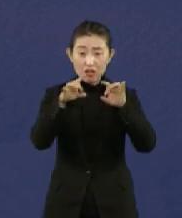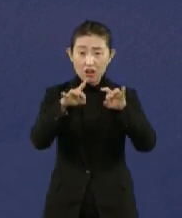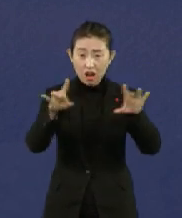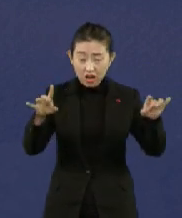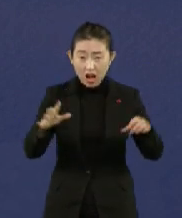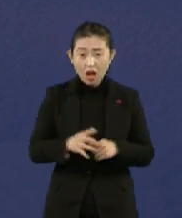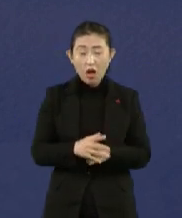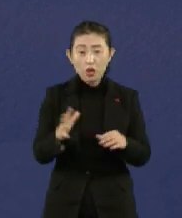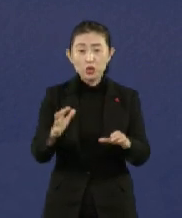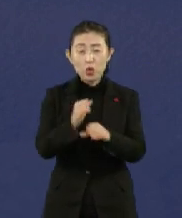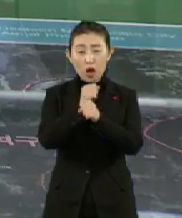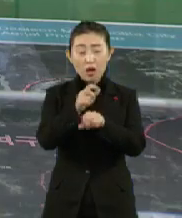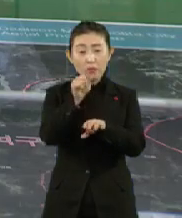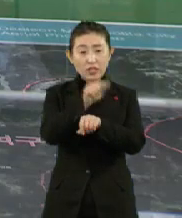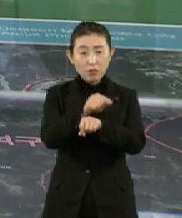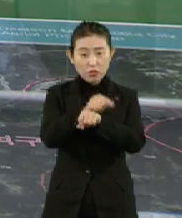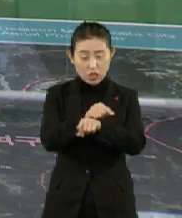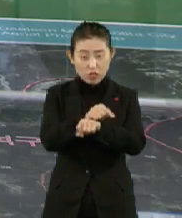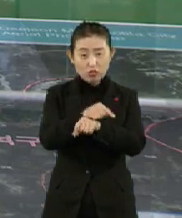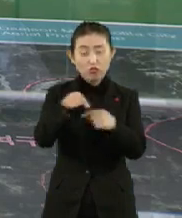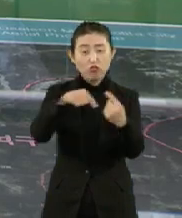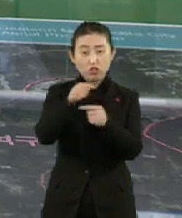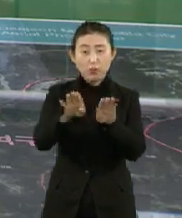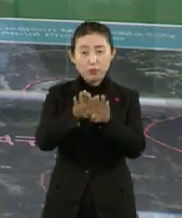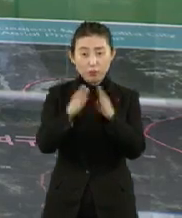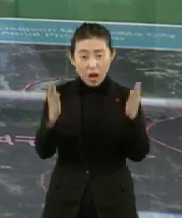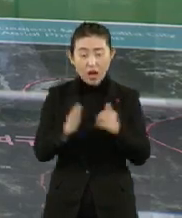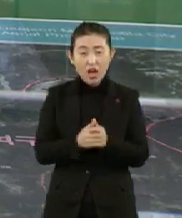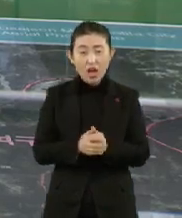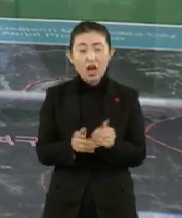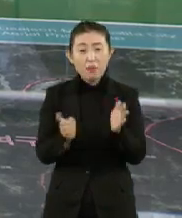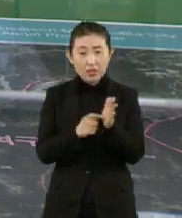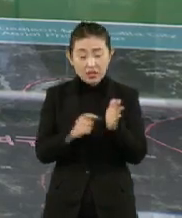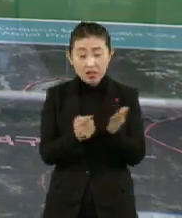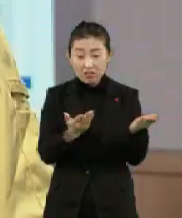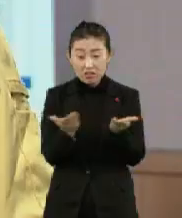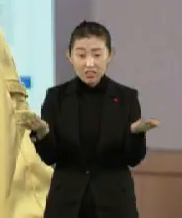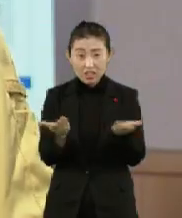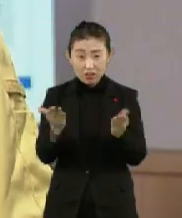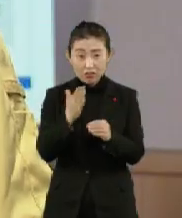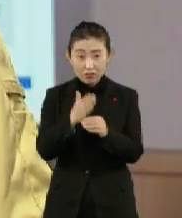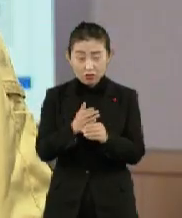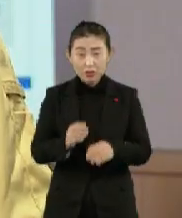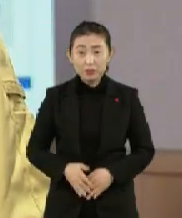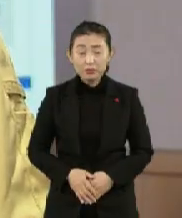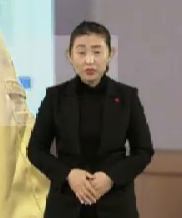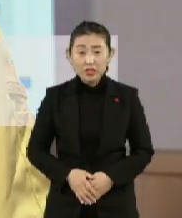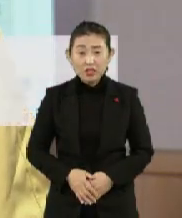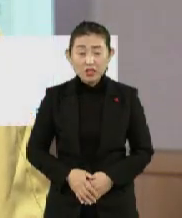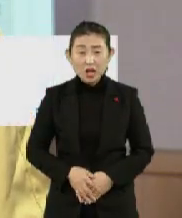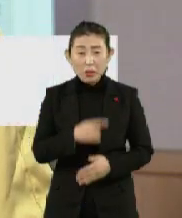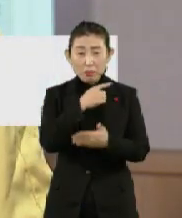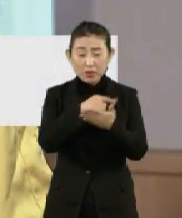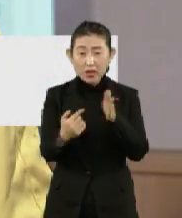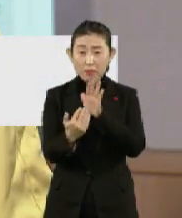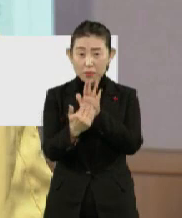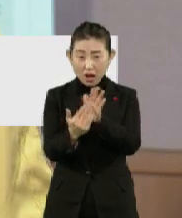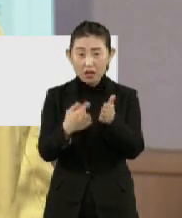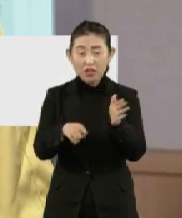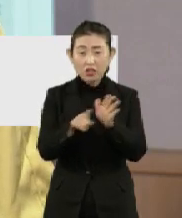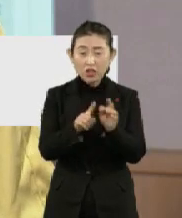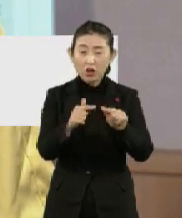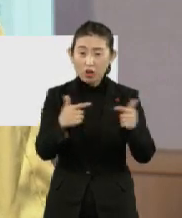한파 종합 상황실을 운영하며 피해 예방을 위한 비상 근무에 들어갔습니다. 한파 대책 종합 상황실을